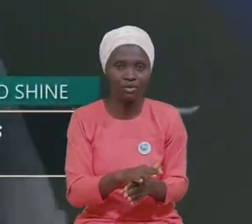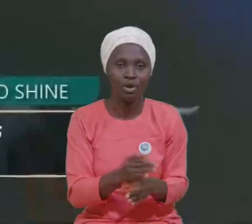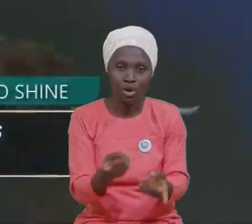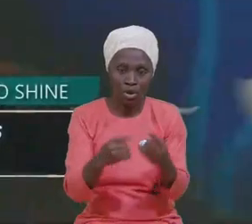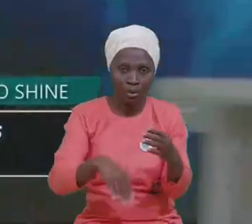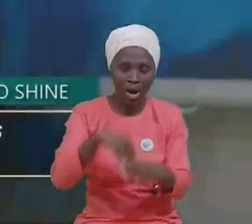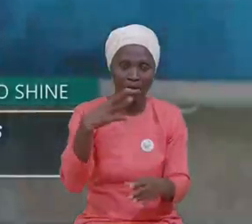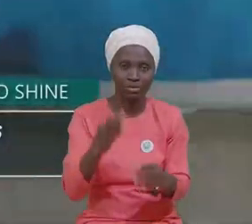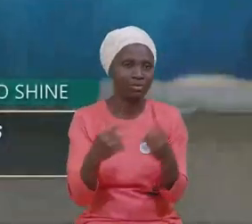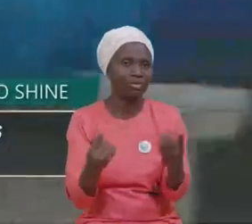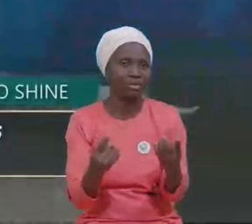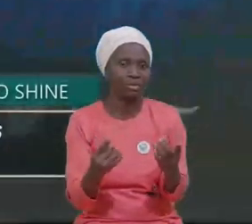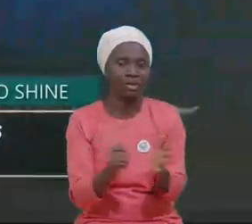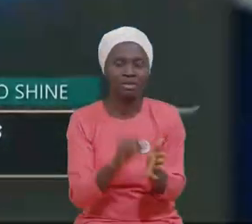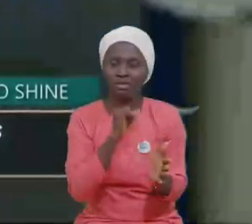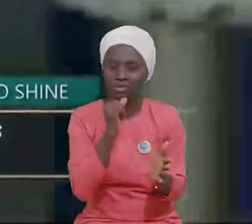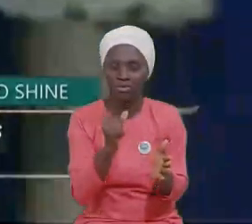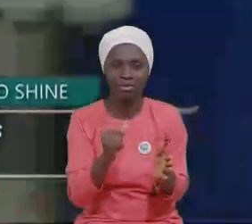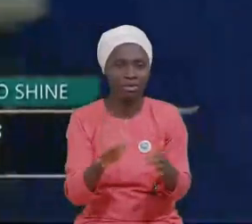du péché, ça ne suffit pas.